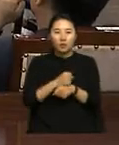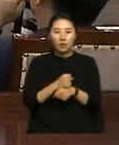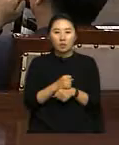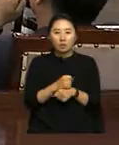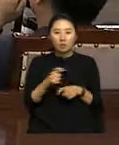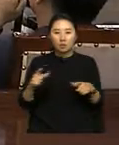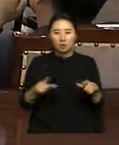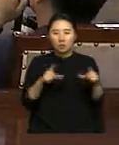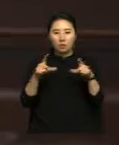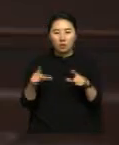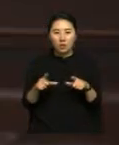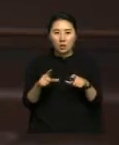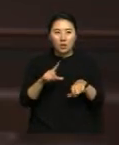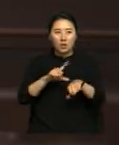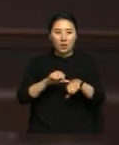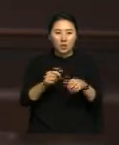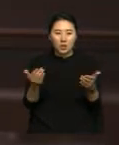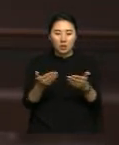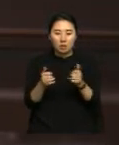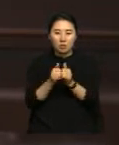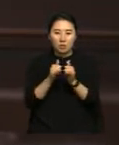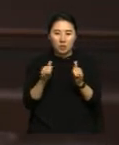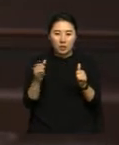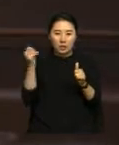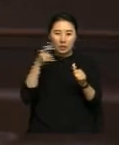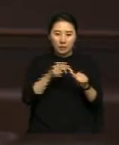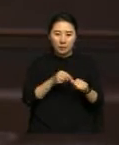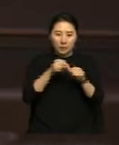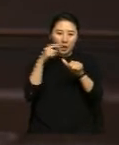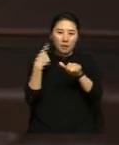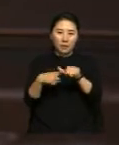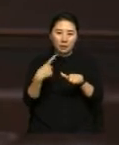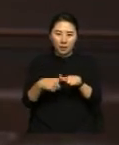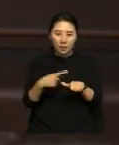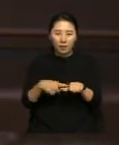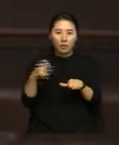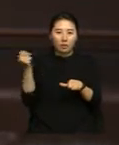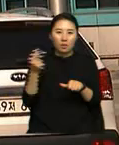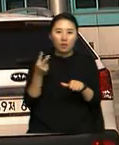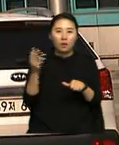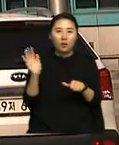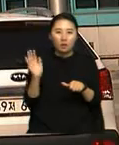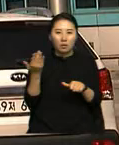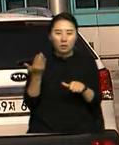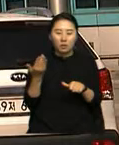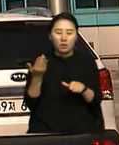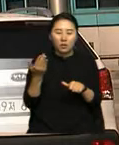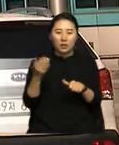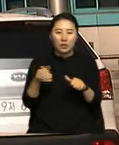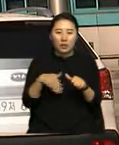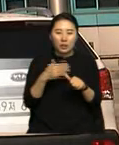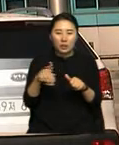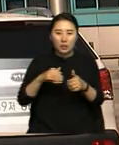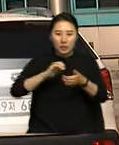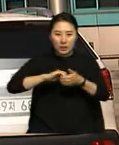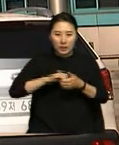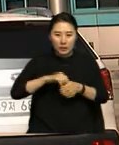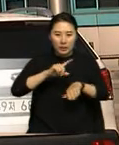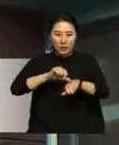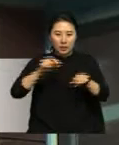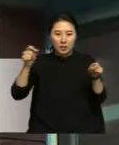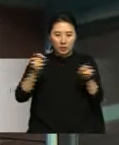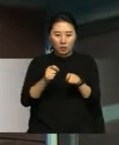이 자리에서 기간제 단시간 근로자 재채용에 대한 비판도 제기됐습니다. 동두천시 기간제 및 단시간